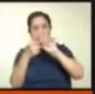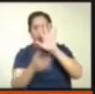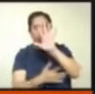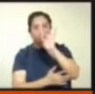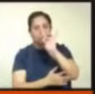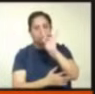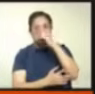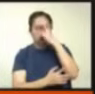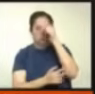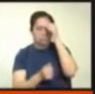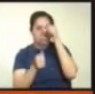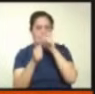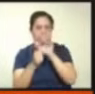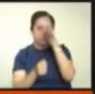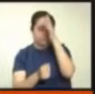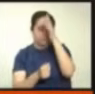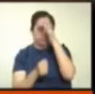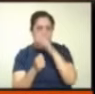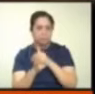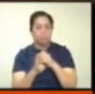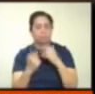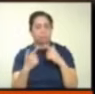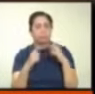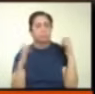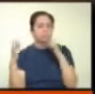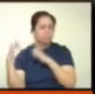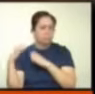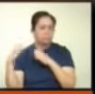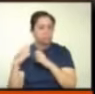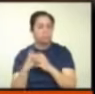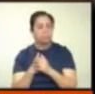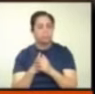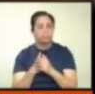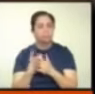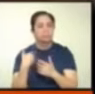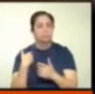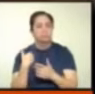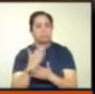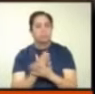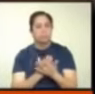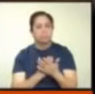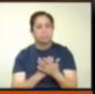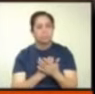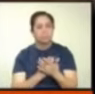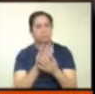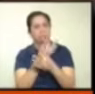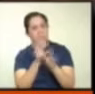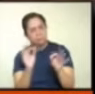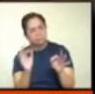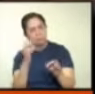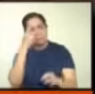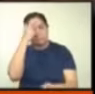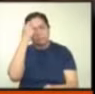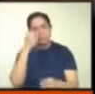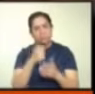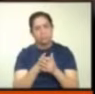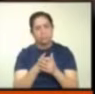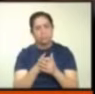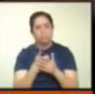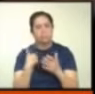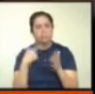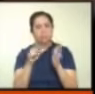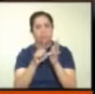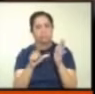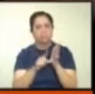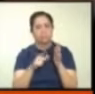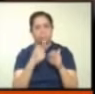58 para alalahanin ng ama. This is expected ng may ma-acquit because my lawyers